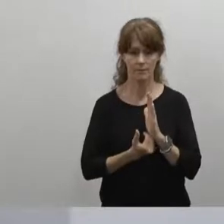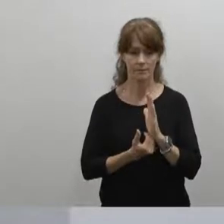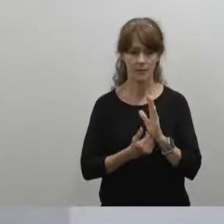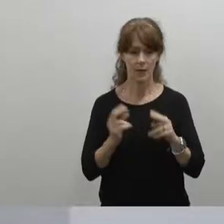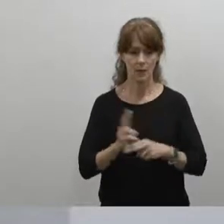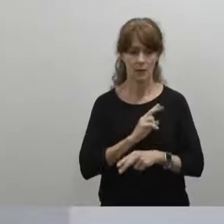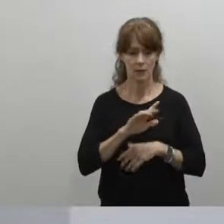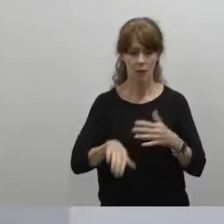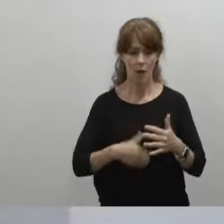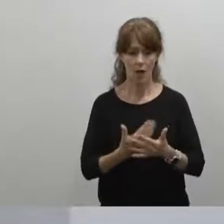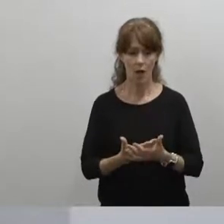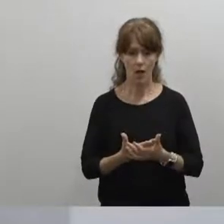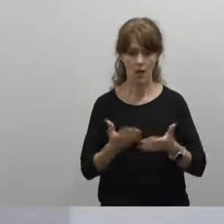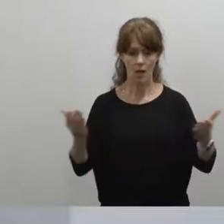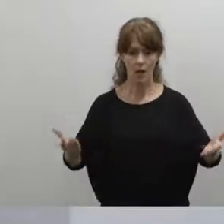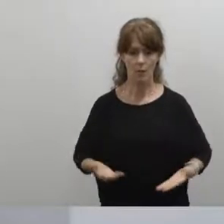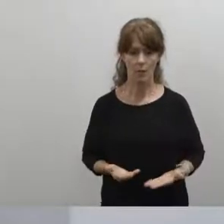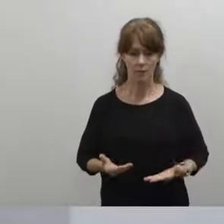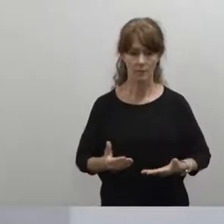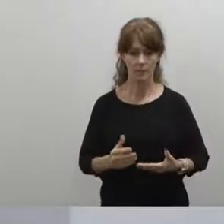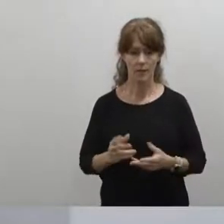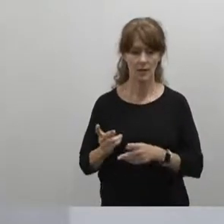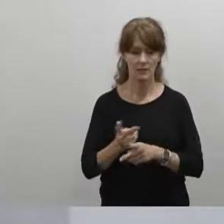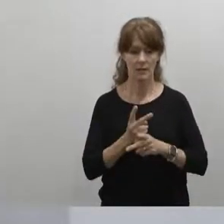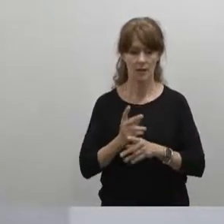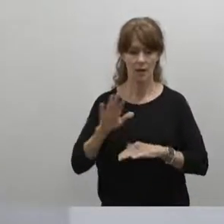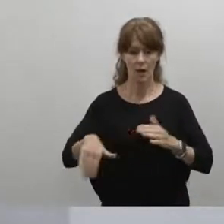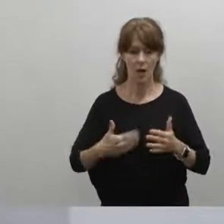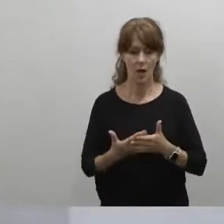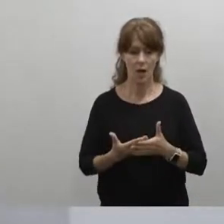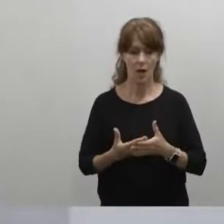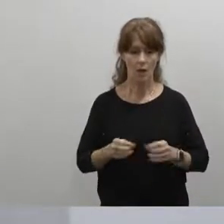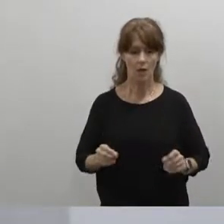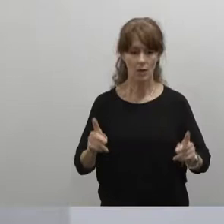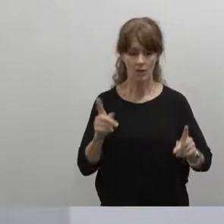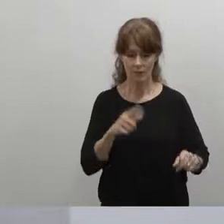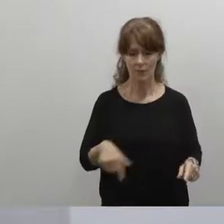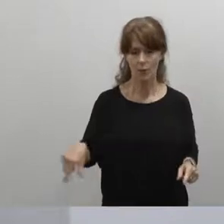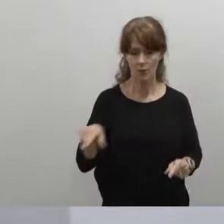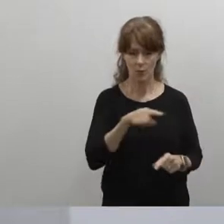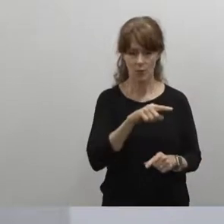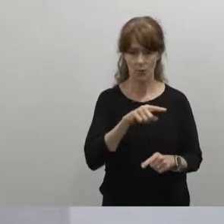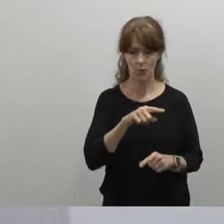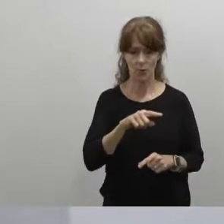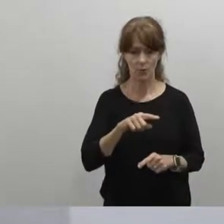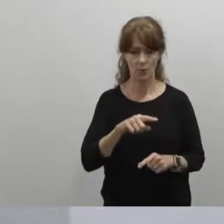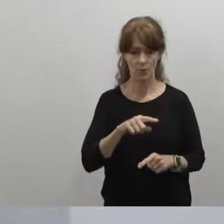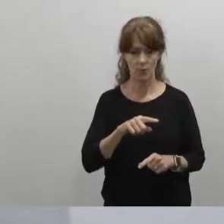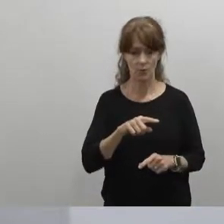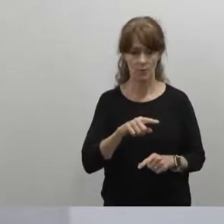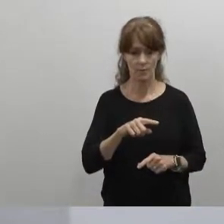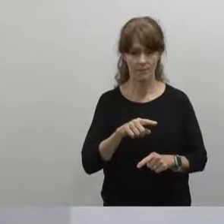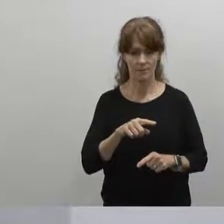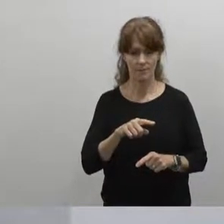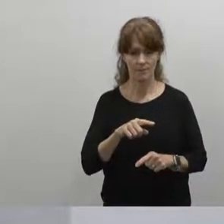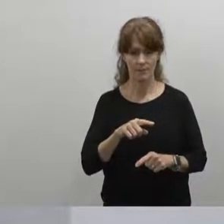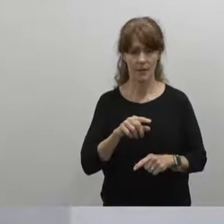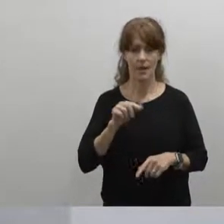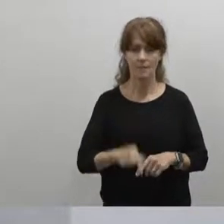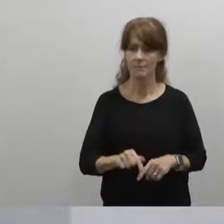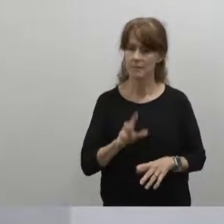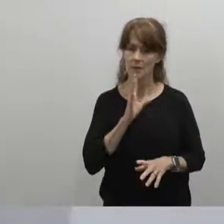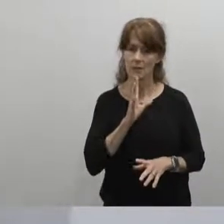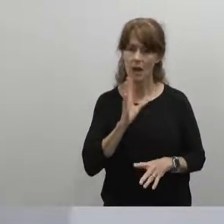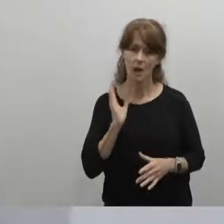đôi chân ấy cái thà quạt nét say doctor baker quạt năng lực bằng hán bảo miền tặng bay chậm này năng anh sầm